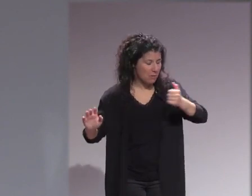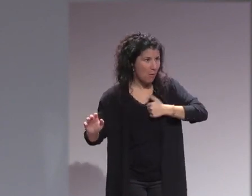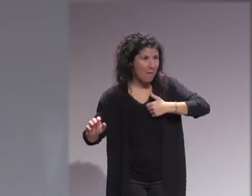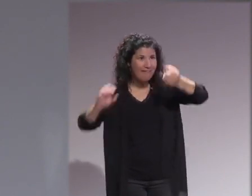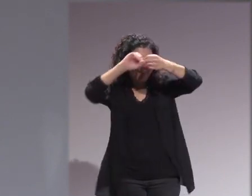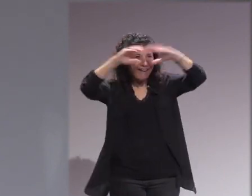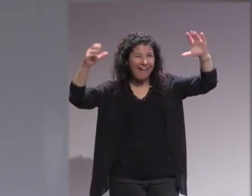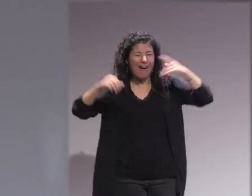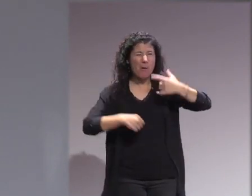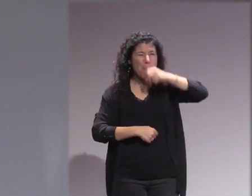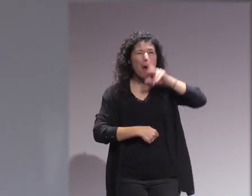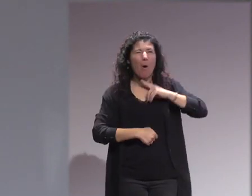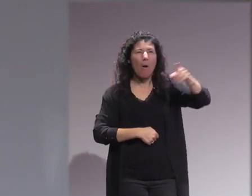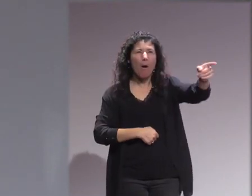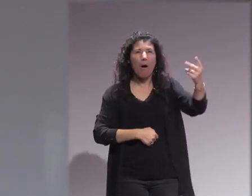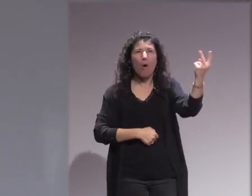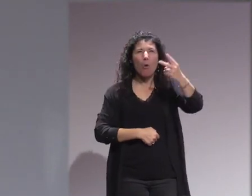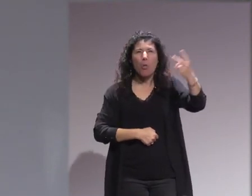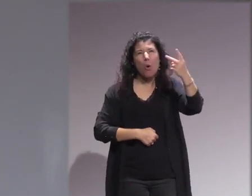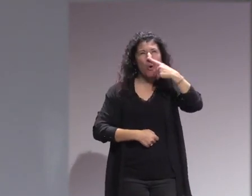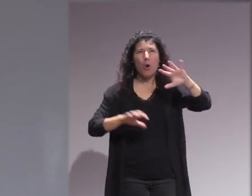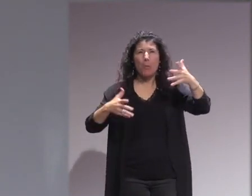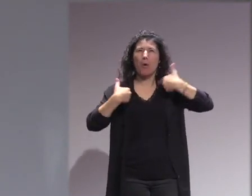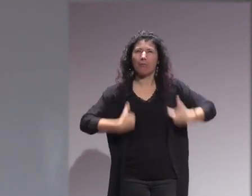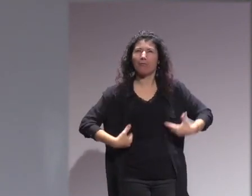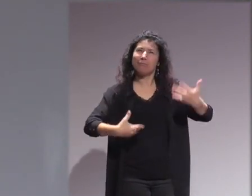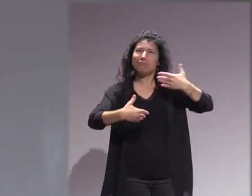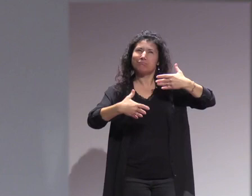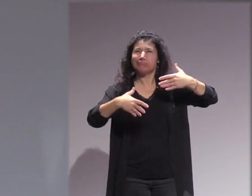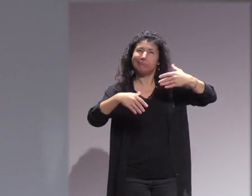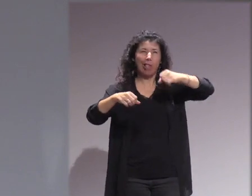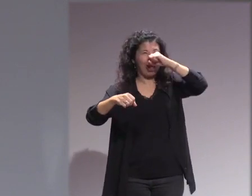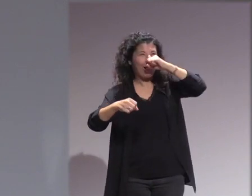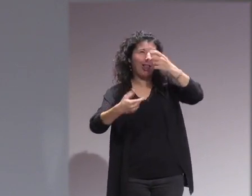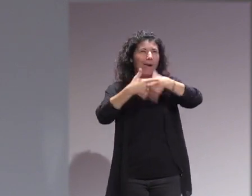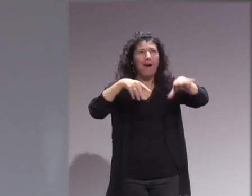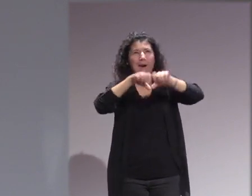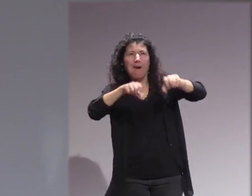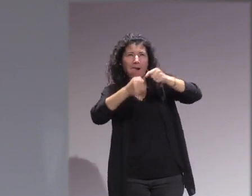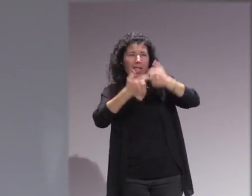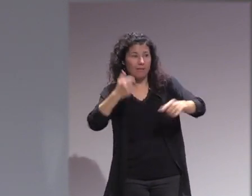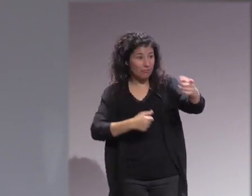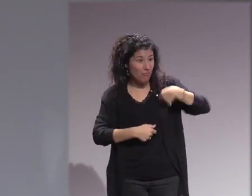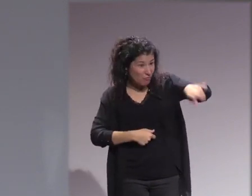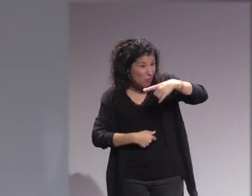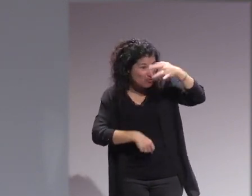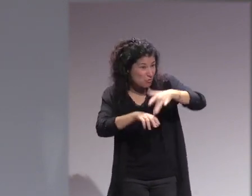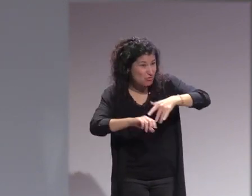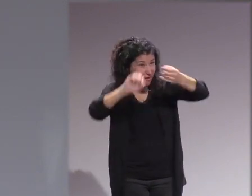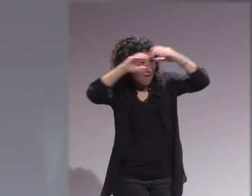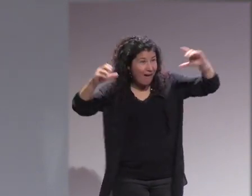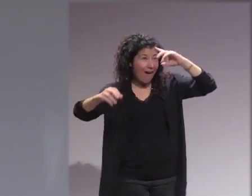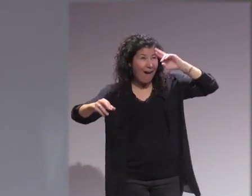fait. Alors, je sais pas, peut-être c'est un truc de personne adoptée. Hein. Peut-être si vous n'êtes pas adoptée, vous avez beaucoup fantasmé votre scène originaire, le moment où vos parents ont couché ensemble.